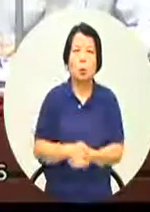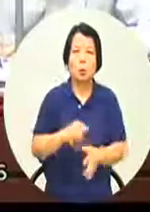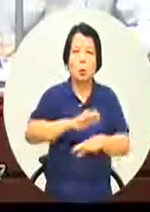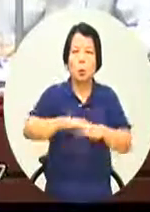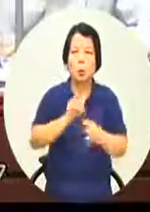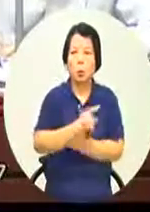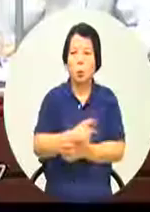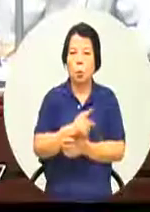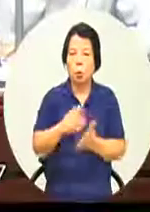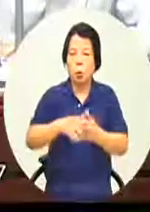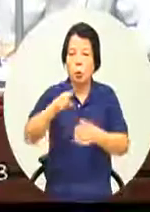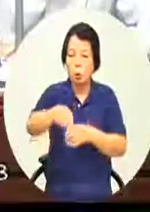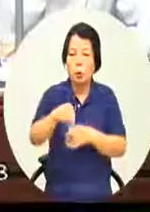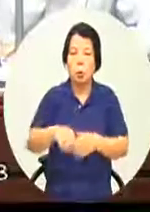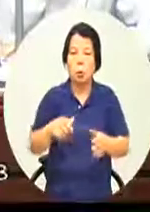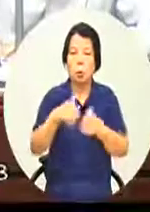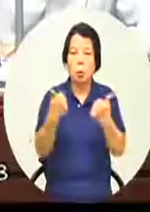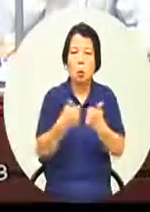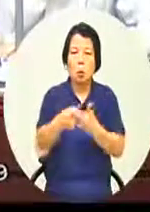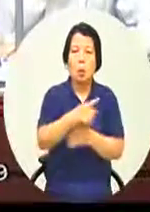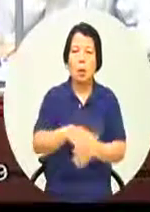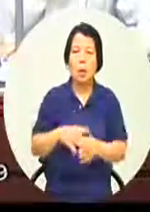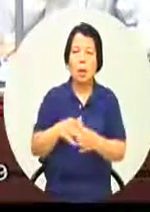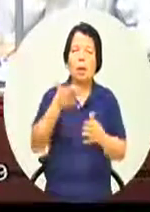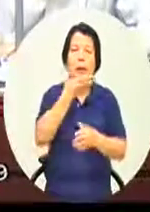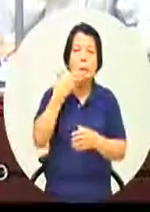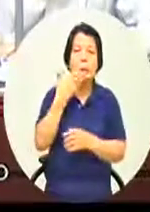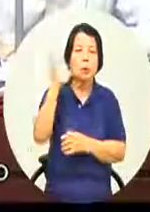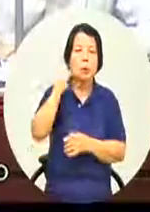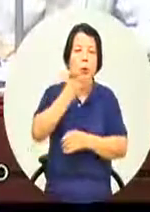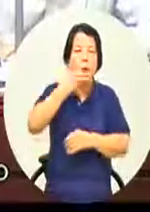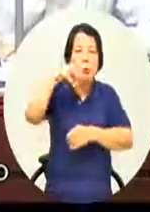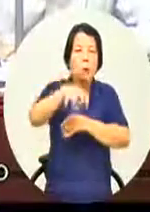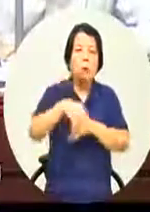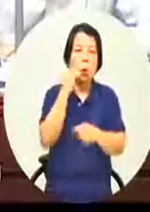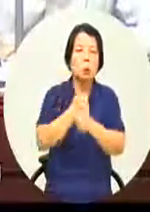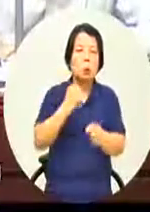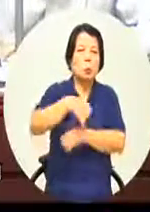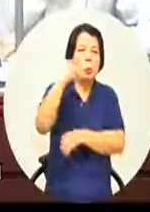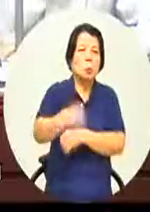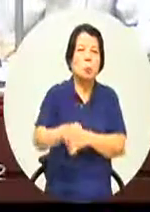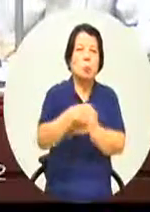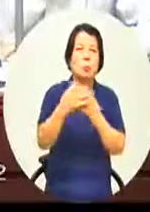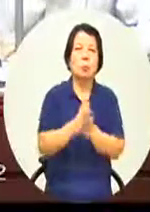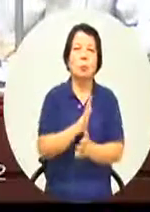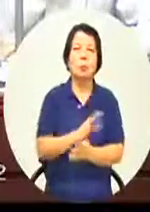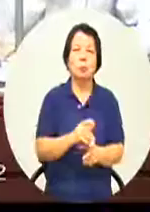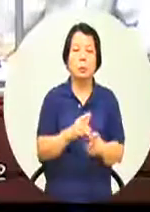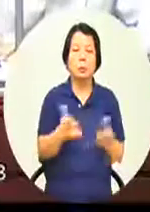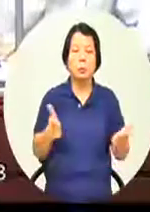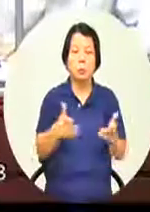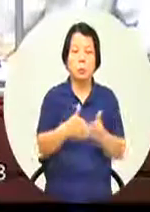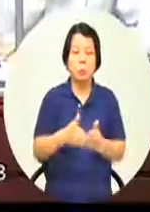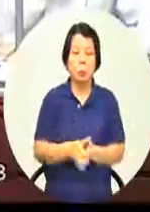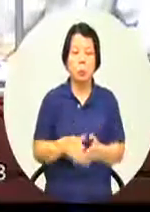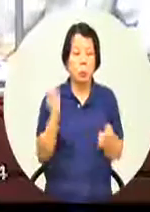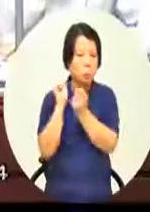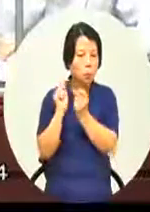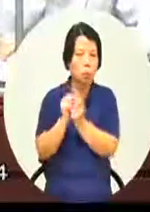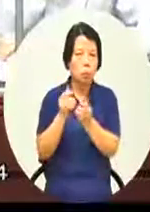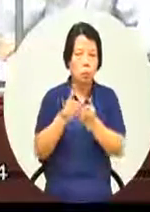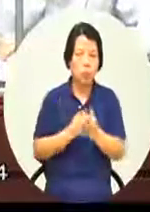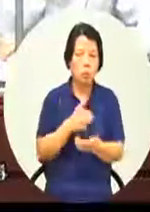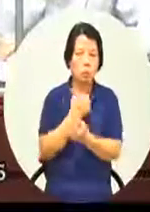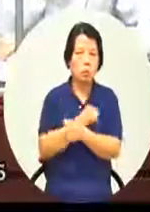映说啊，又积水了，水利局治水又做得不好了等等，像这个部分我们会慢慢从后续，我们最近也体验到很